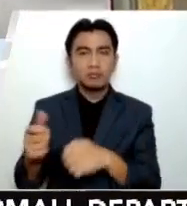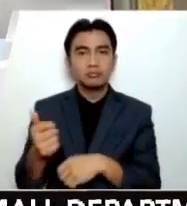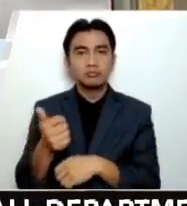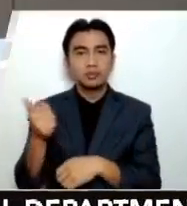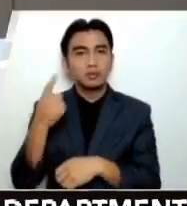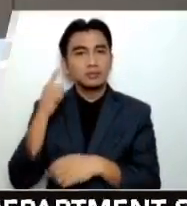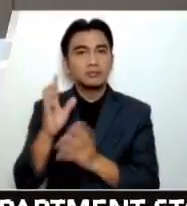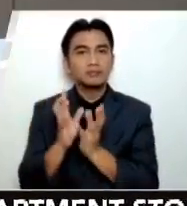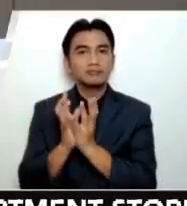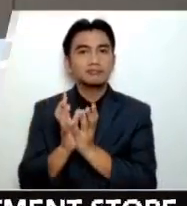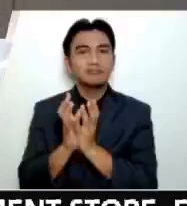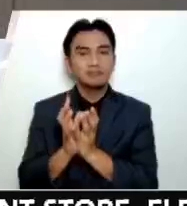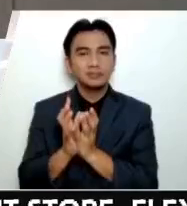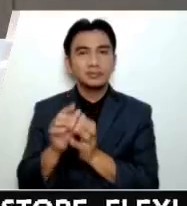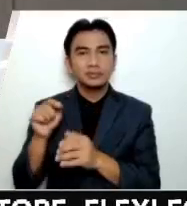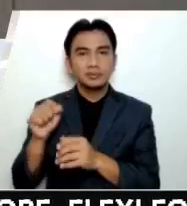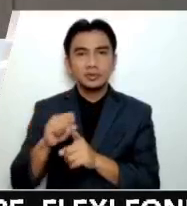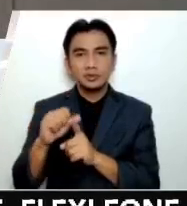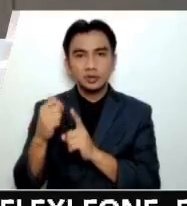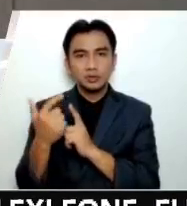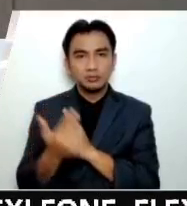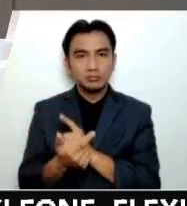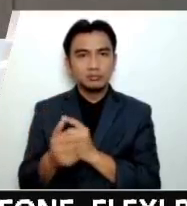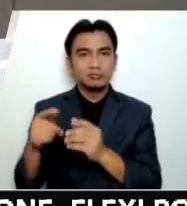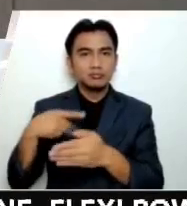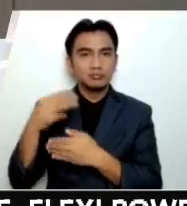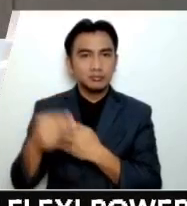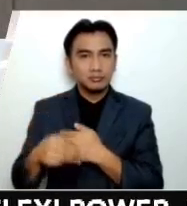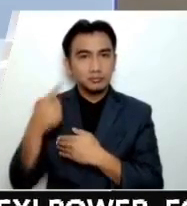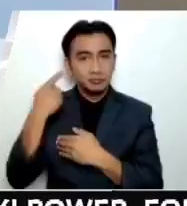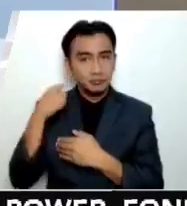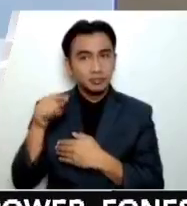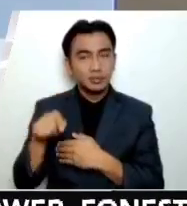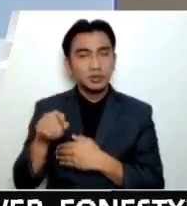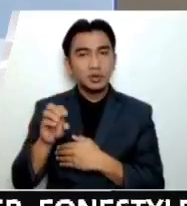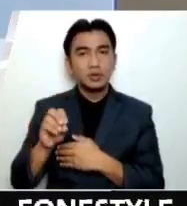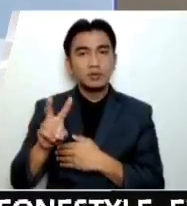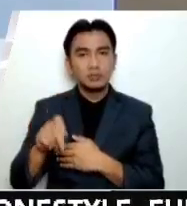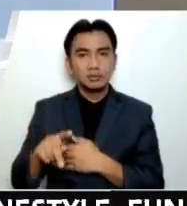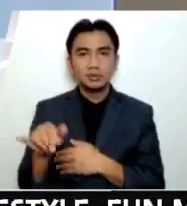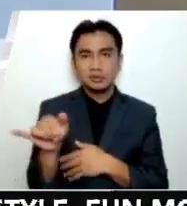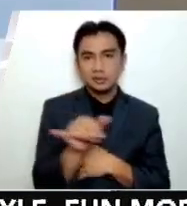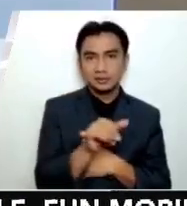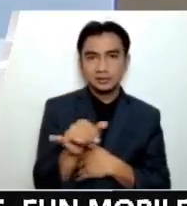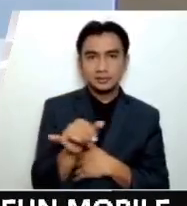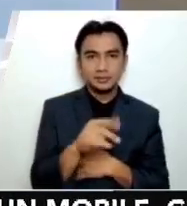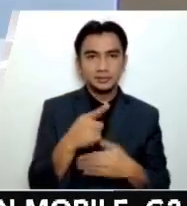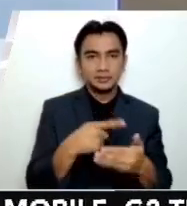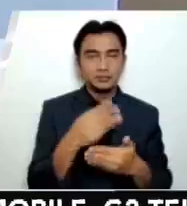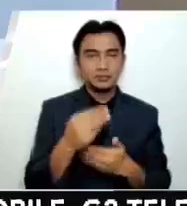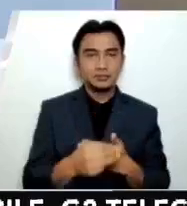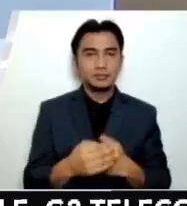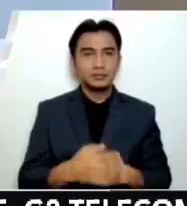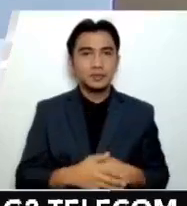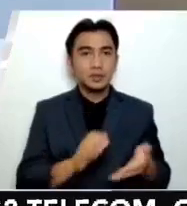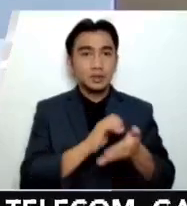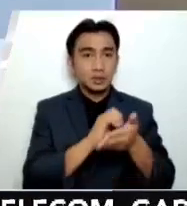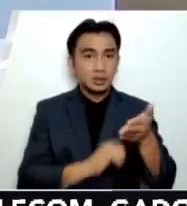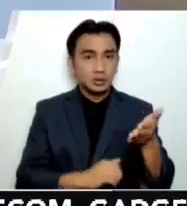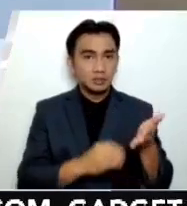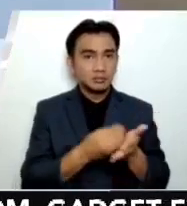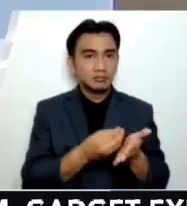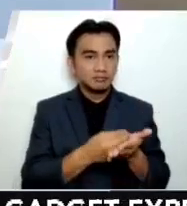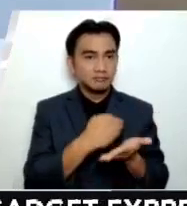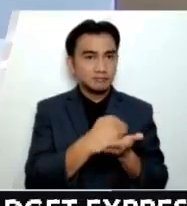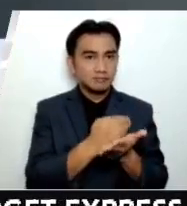ng OVP sa mga ahensya ng gobyerno na may kapareho ng programa. Tinapyasan din ang budget para sa